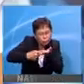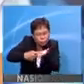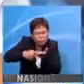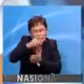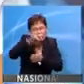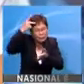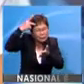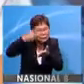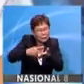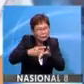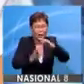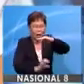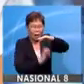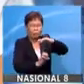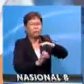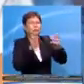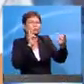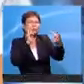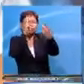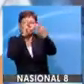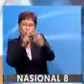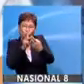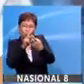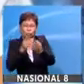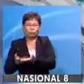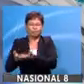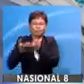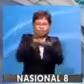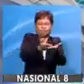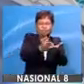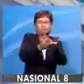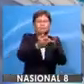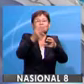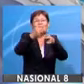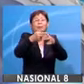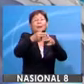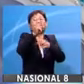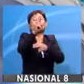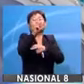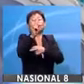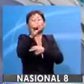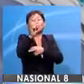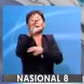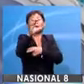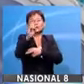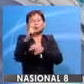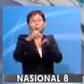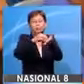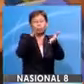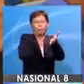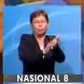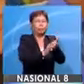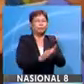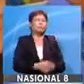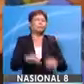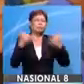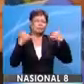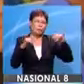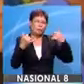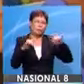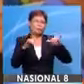mengenal pasti elemen sesuai untuk diketengahkan demonstrasi dan pertandingan permainan tadi